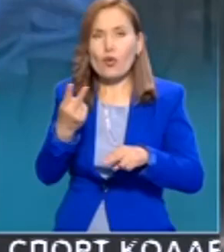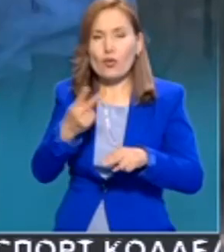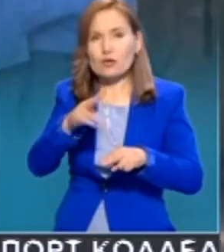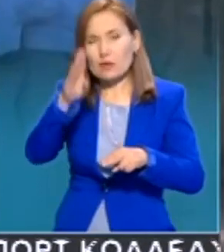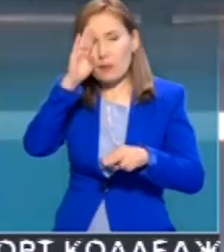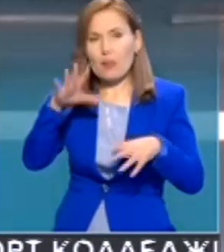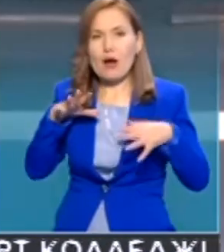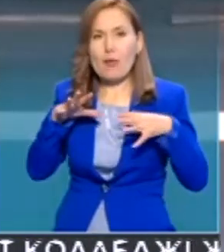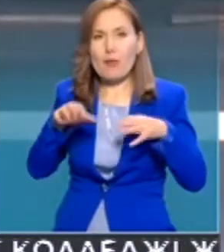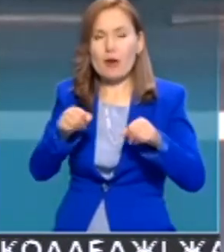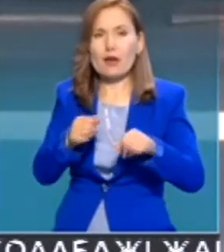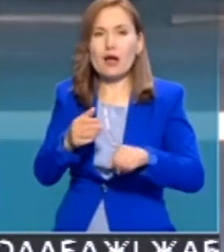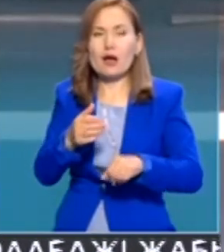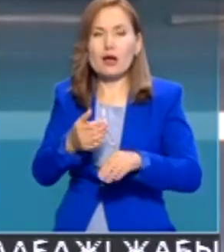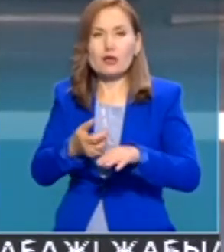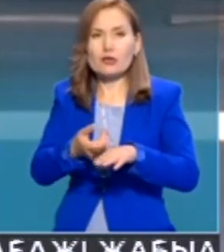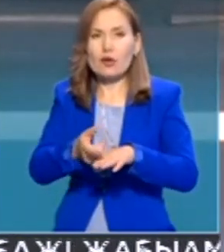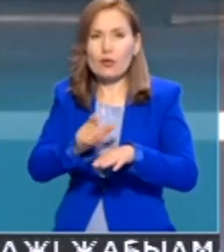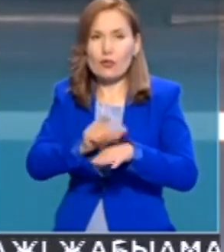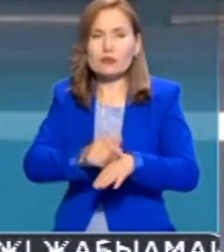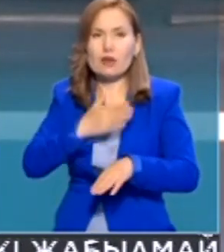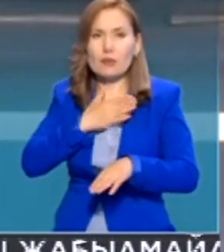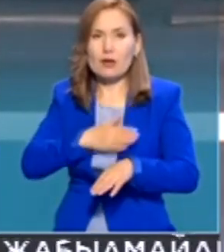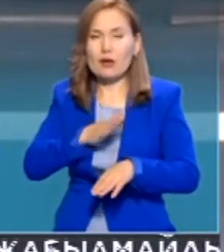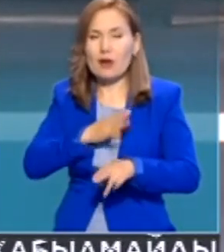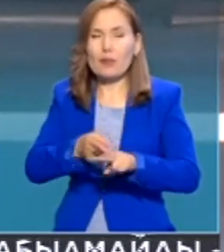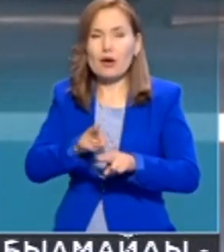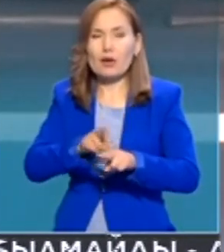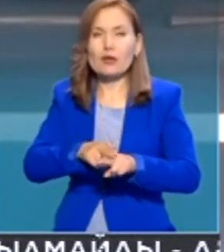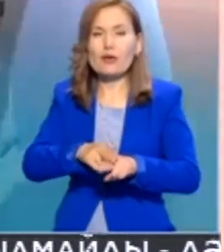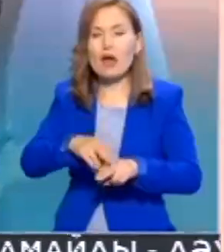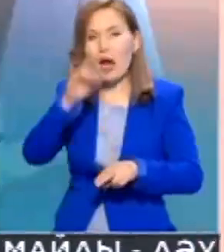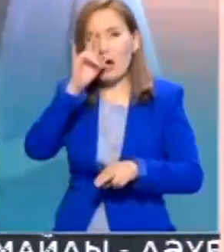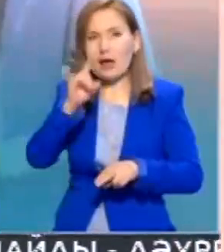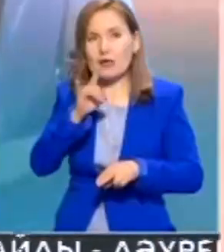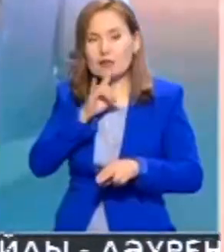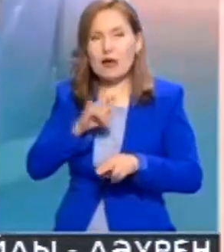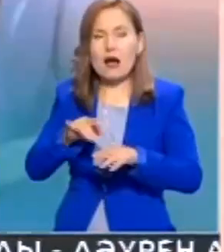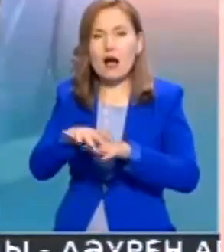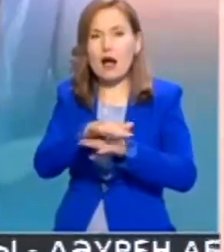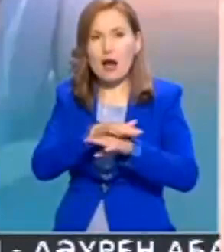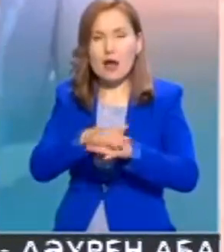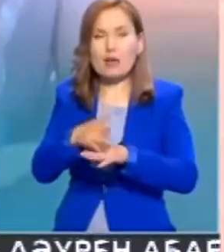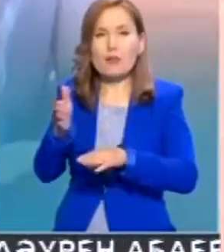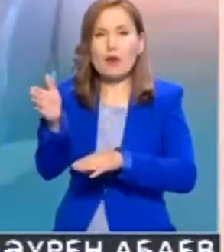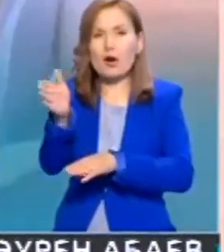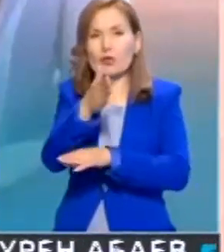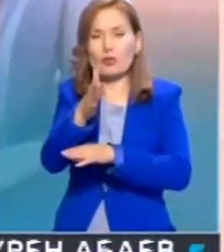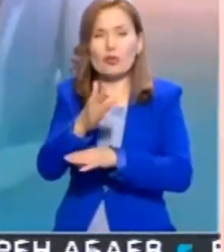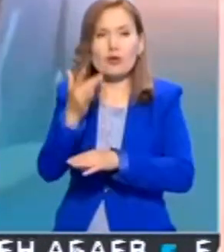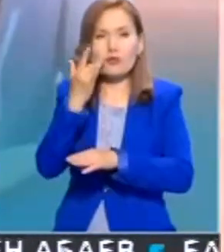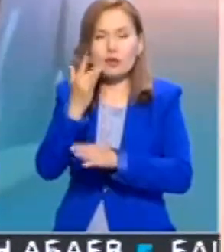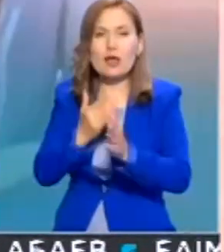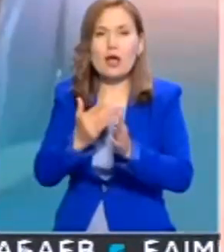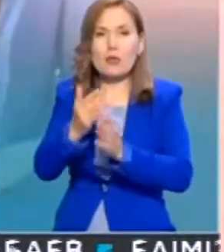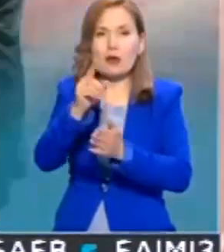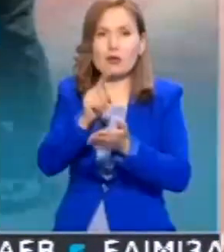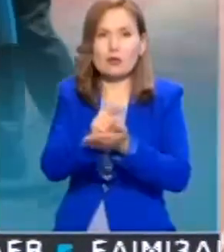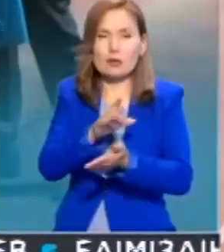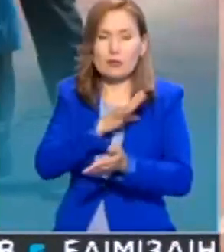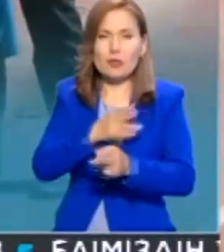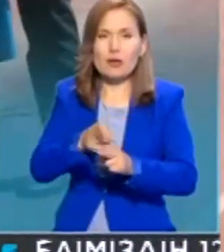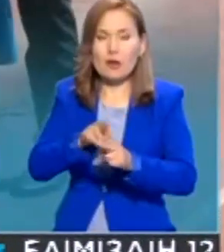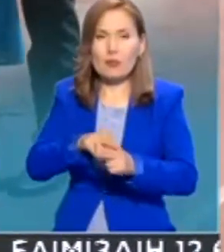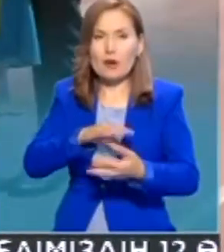көптің жүрегіне жылылық сыйлап, жігерін жаныды. Өйткені ту халқымыздың мұқалмас рухы, қаһармандығы мен асқақ армандарының белгісі.